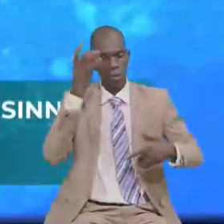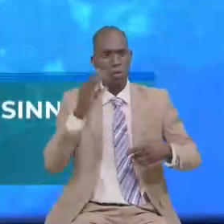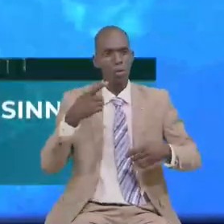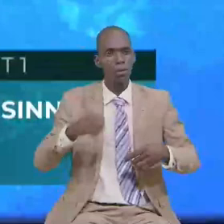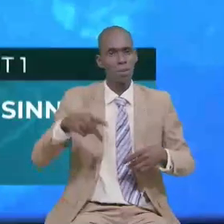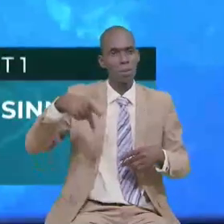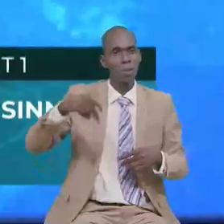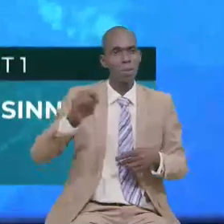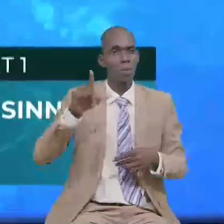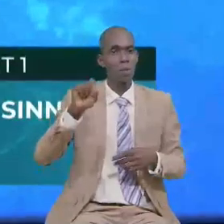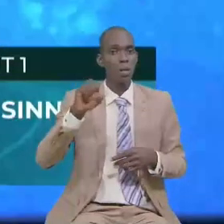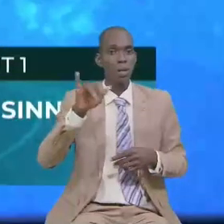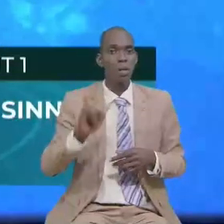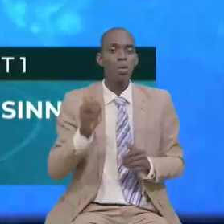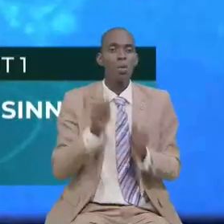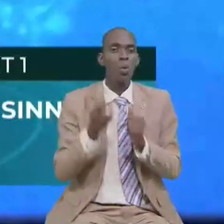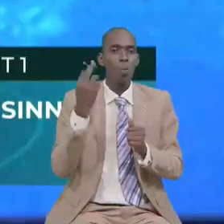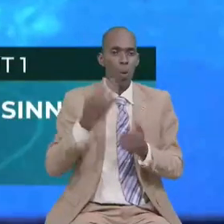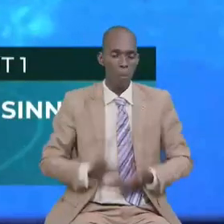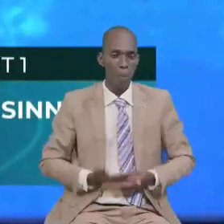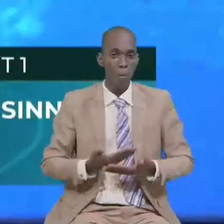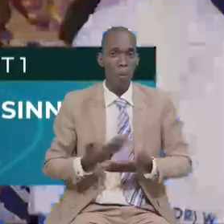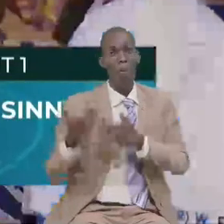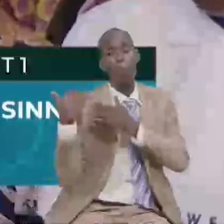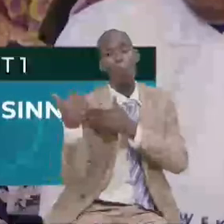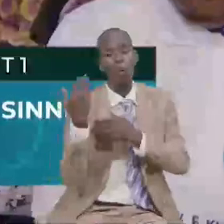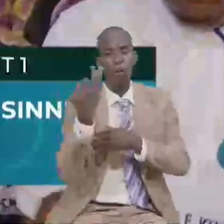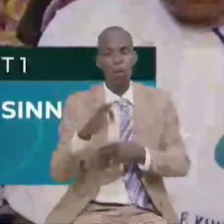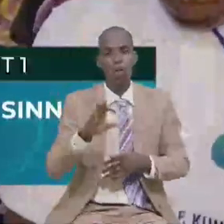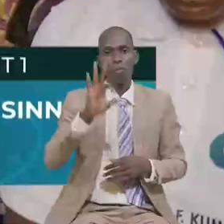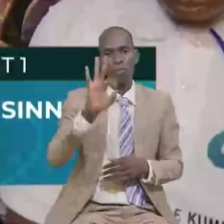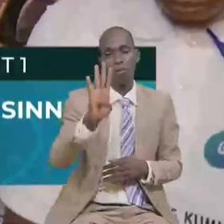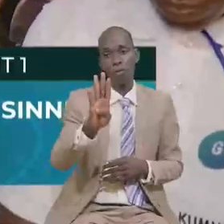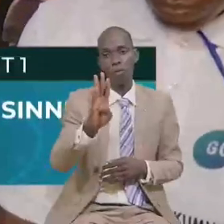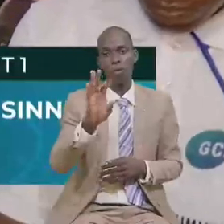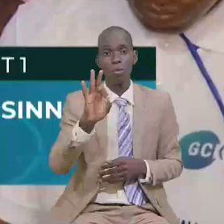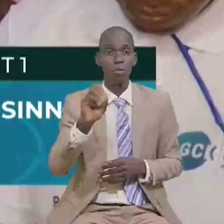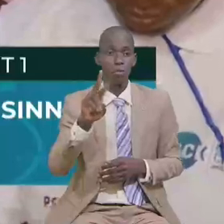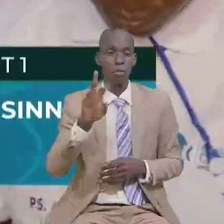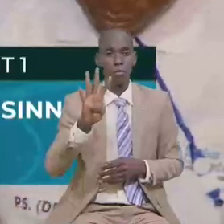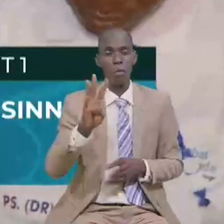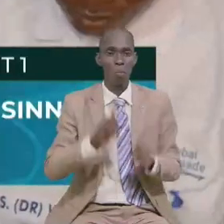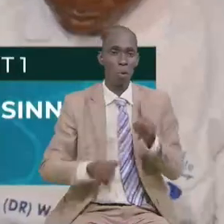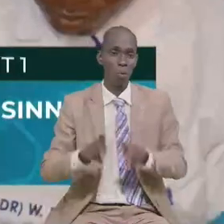amenant un paralytique porté par quatre hommes.